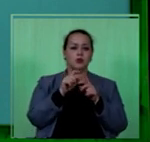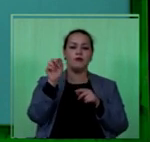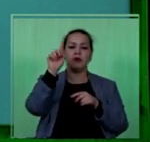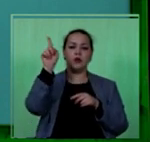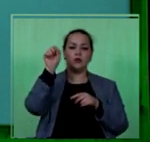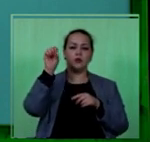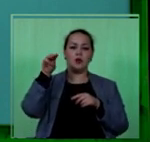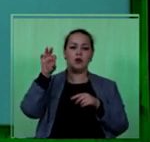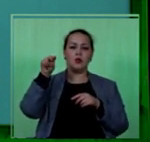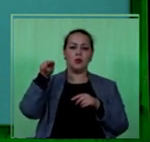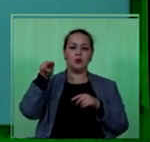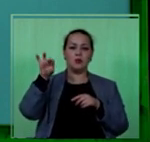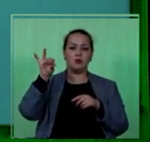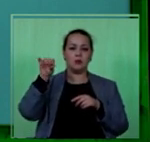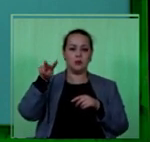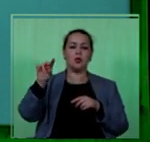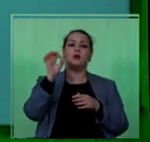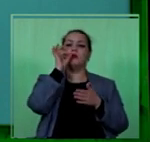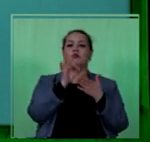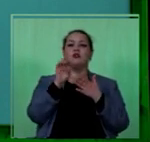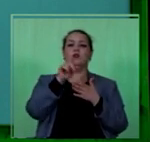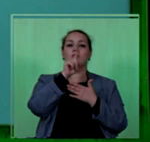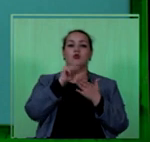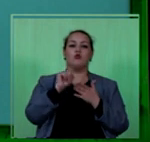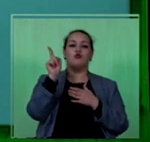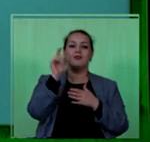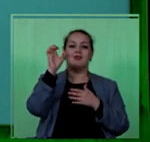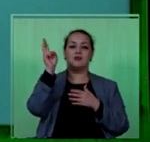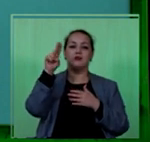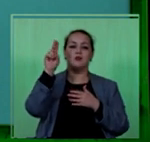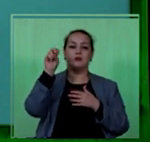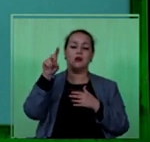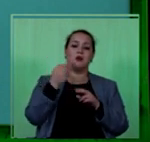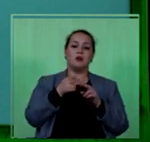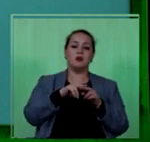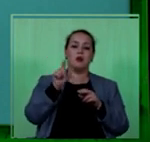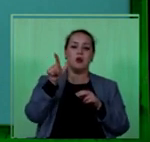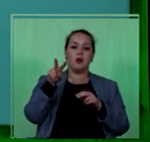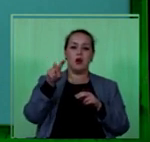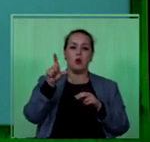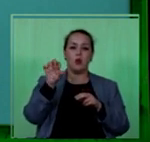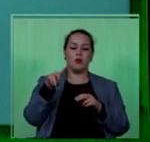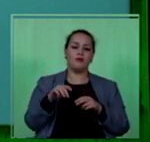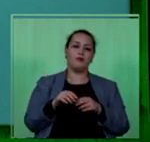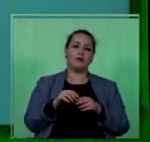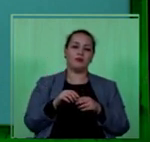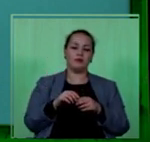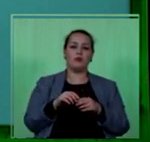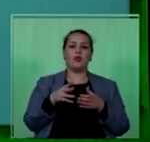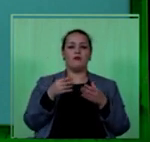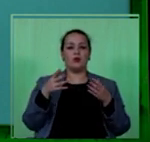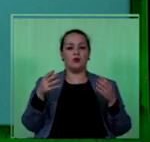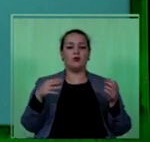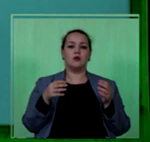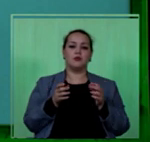что сделал это головой молодцы ребята работаем дальше весенние узкая